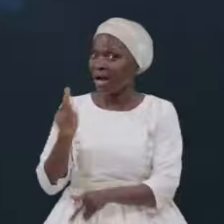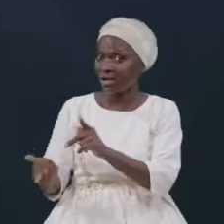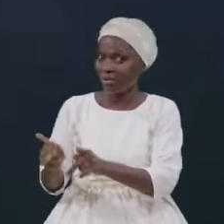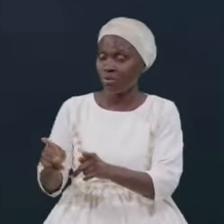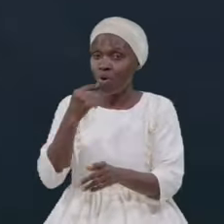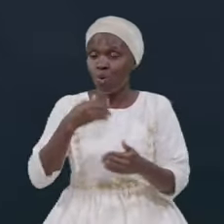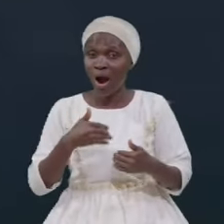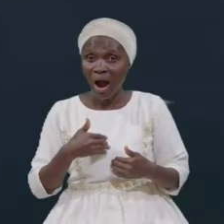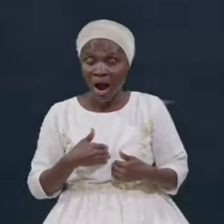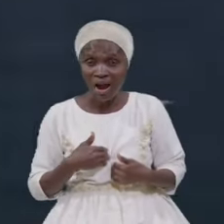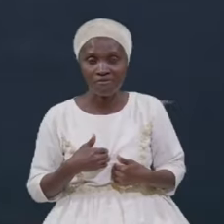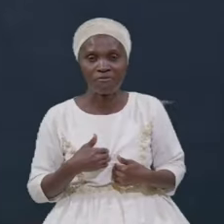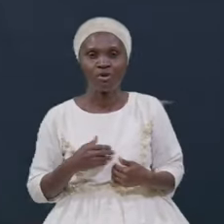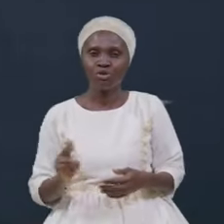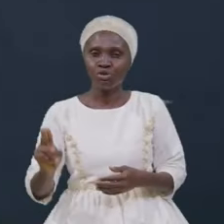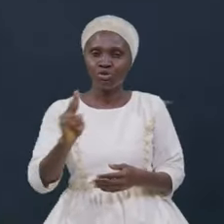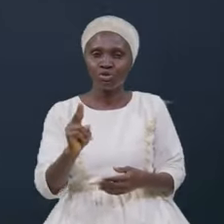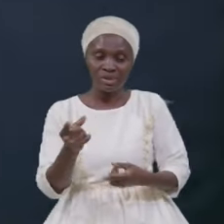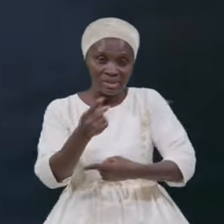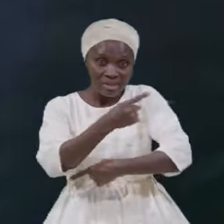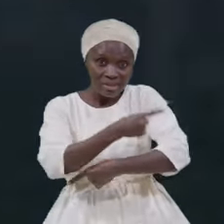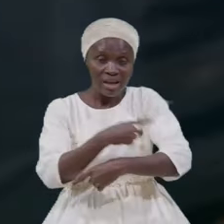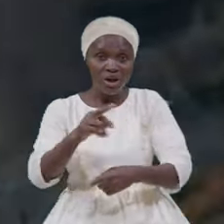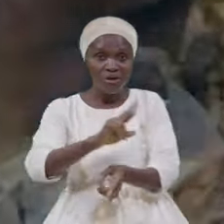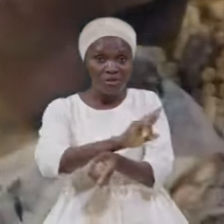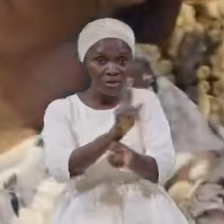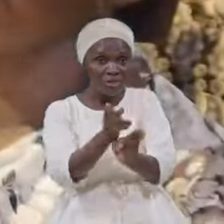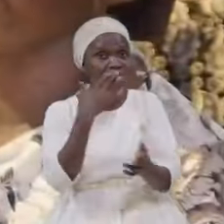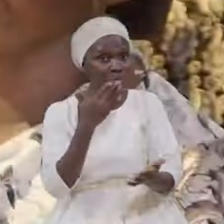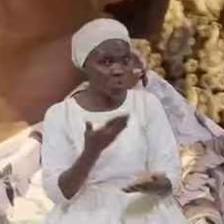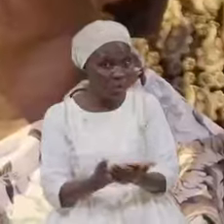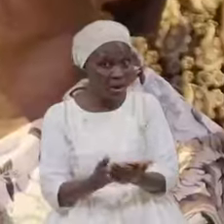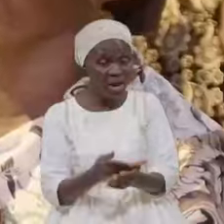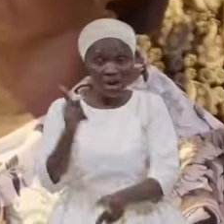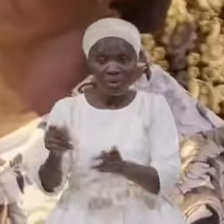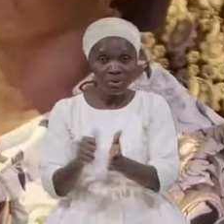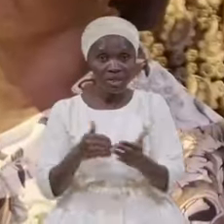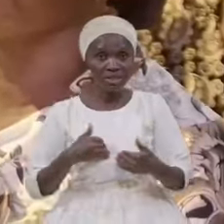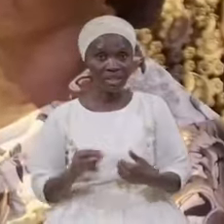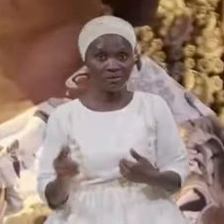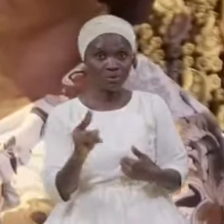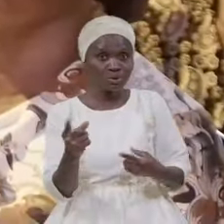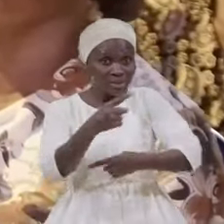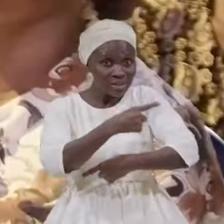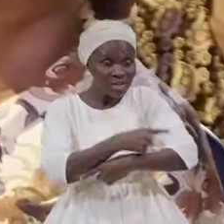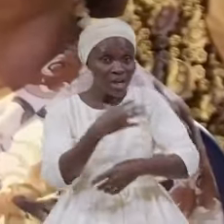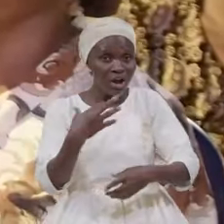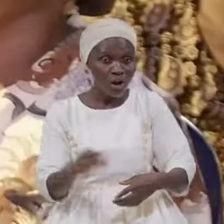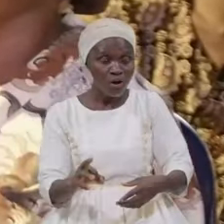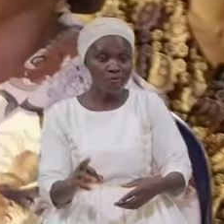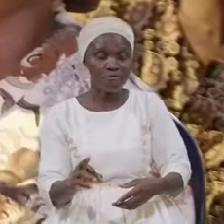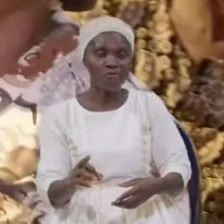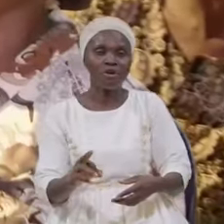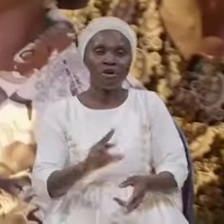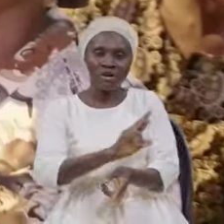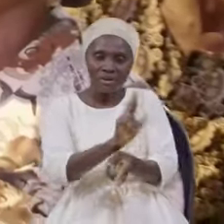la repentance, ceux-là qui auront utilisé le jour de la réconciliation, de la rédemption, de la régénération, et qui en ont fait un